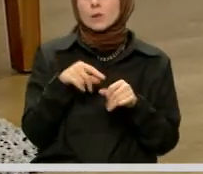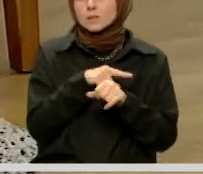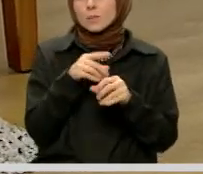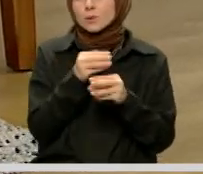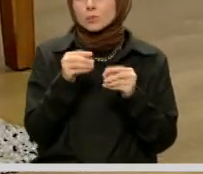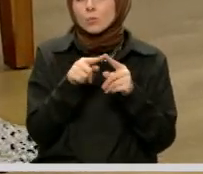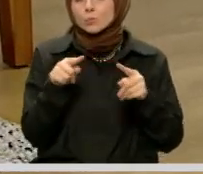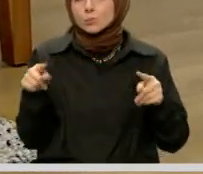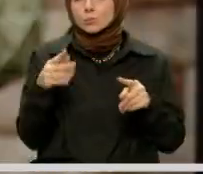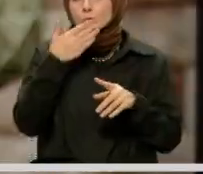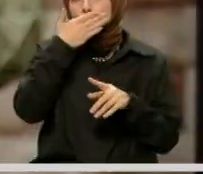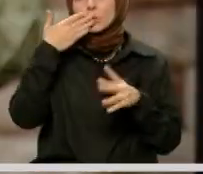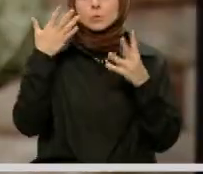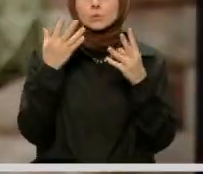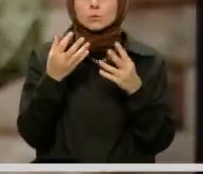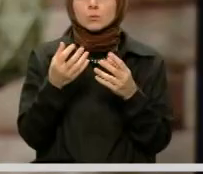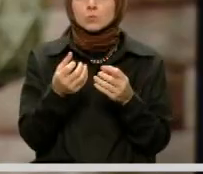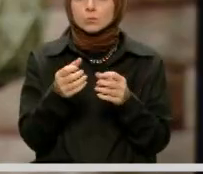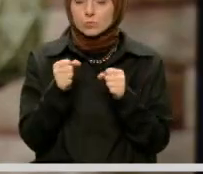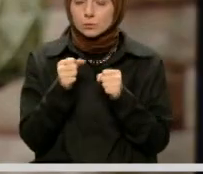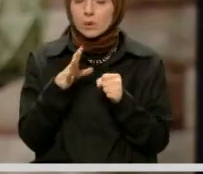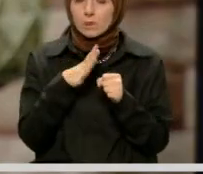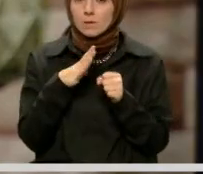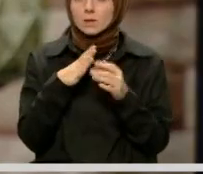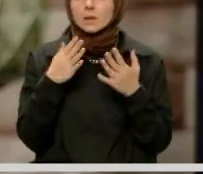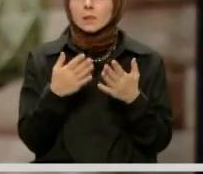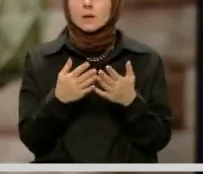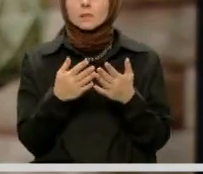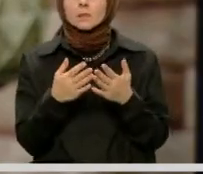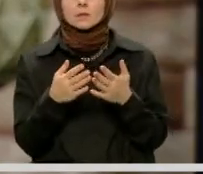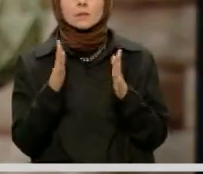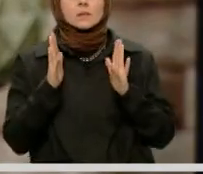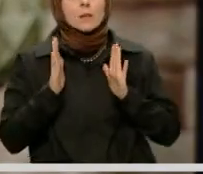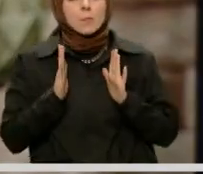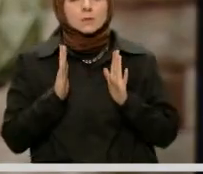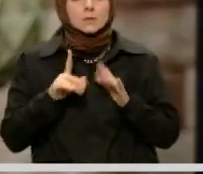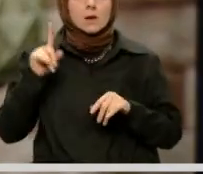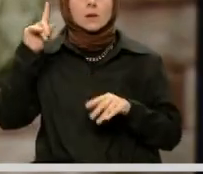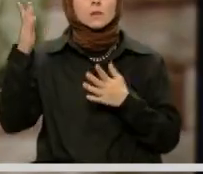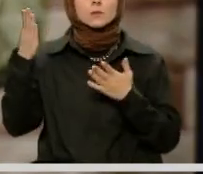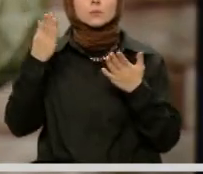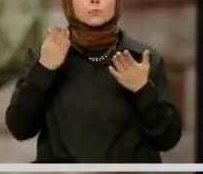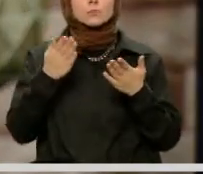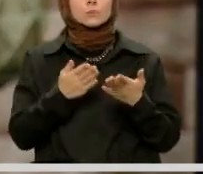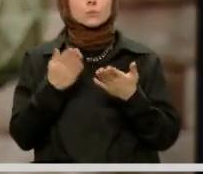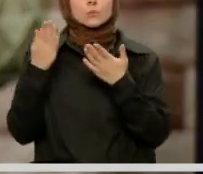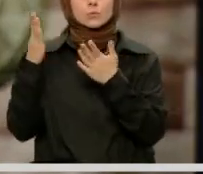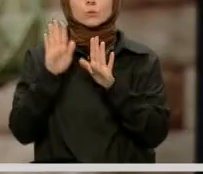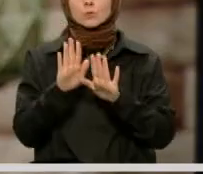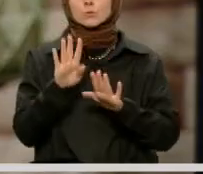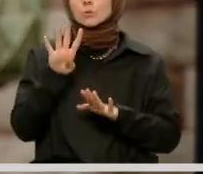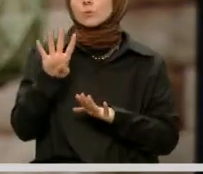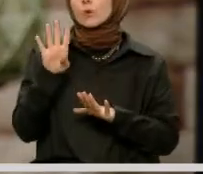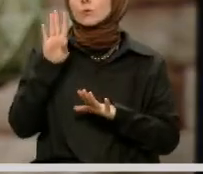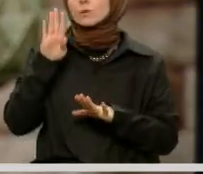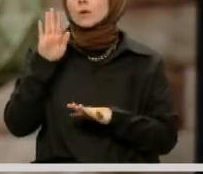aktif ibadet halindeyiz. Bakın biz namazda Rabbimizin huzurunda duruyoruz. Hı hı. 4 rekat mı kıldık,